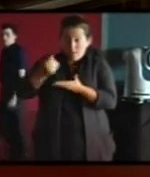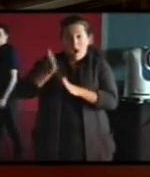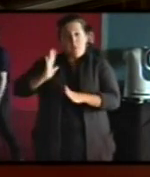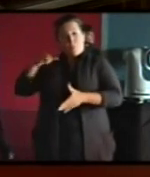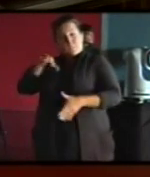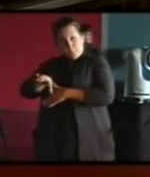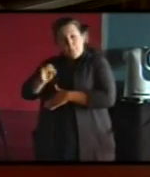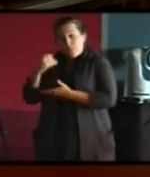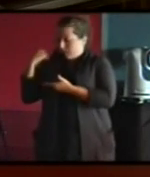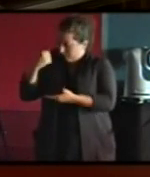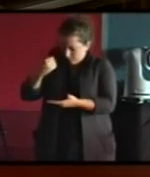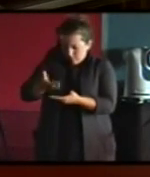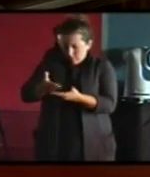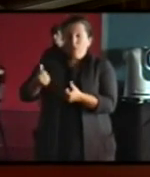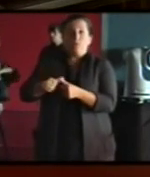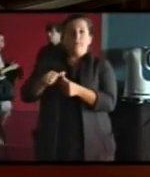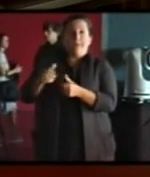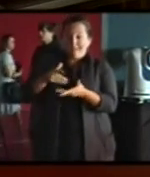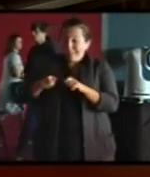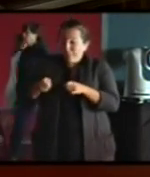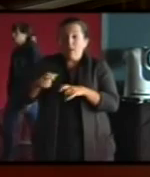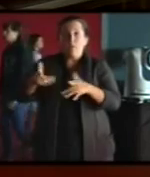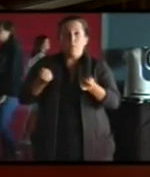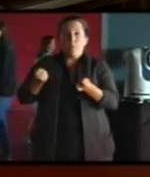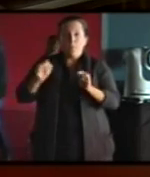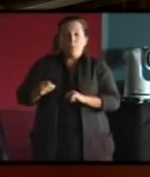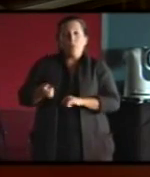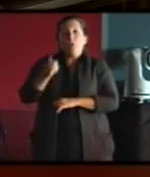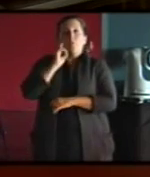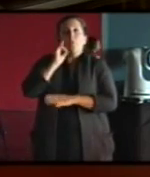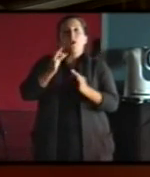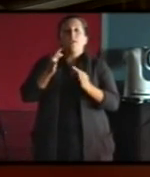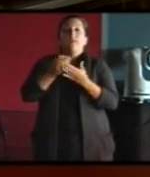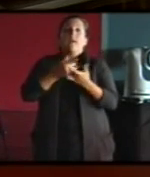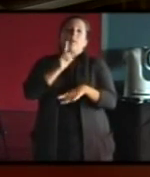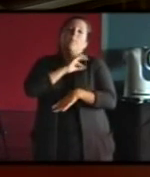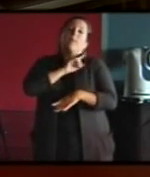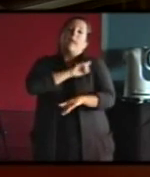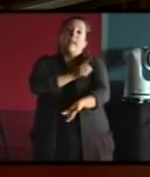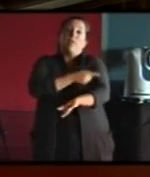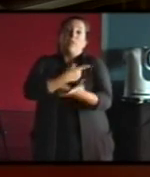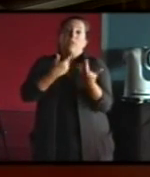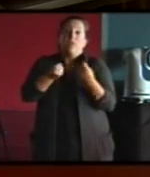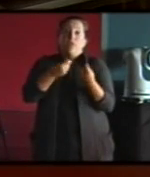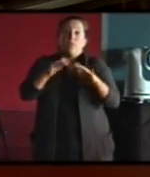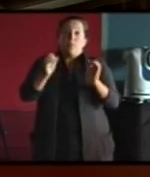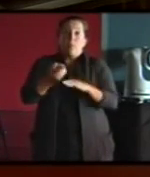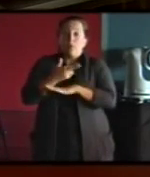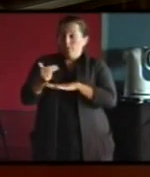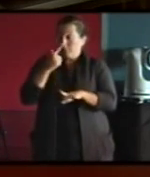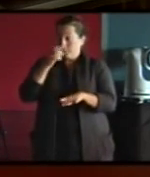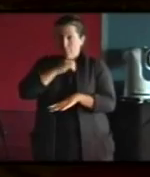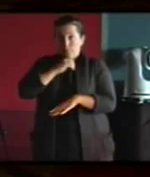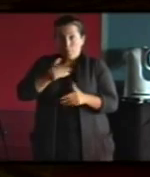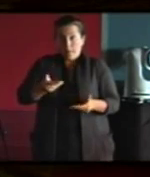investissement. Comment le traite-t-on, sachant qu'aujourd'hui, du point de vue notamment des performances énergétiques, mais pas seulement, ce sont des bureaux devenus